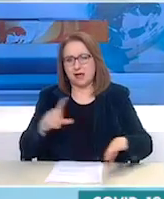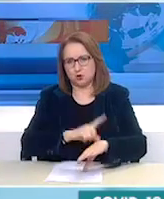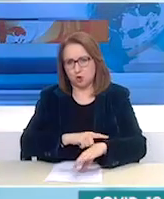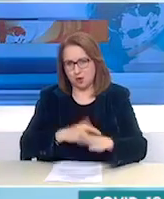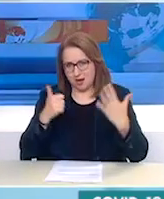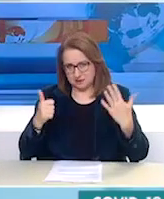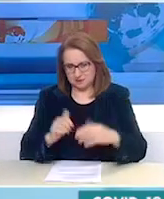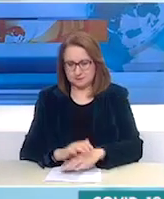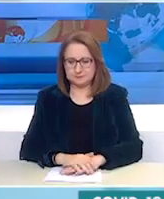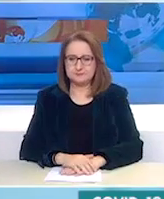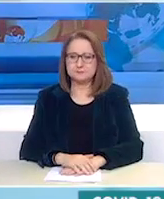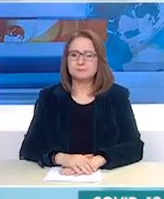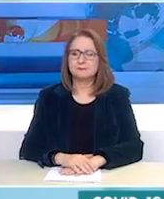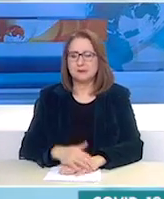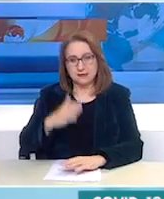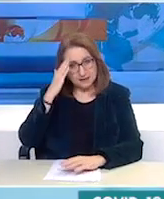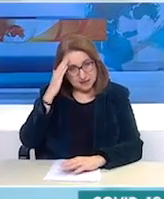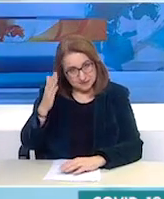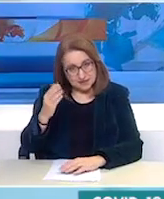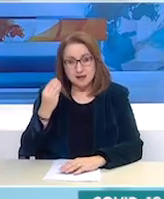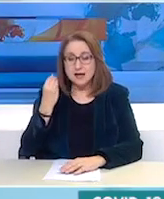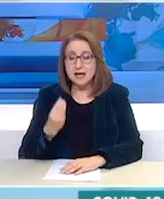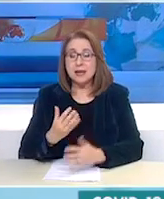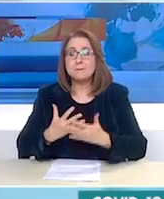Καλησπέρα σας. Καλή μεγάλη εβδομάδα.